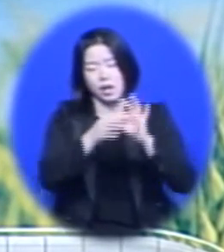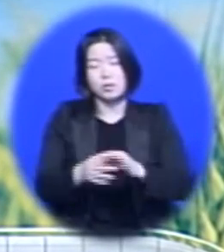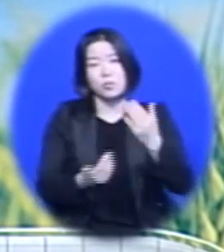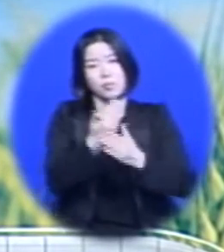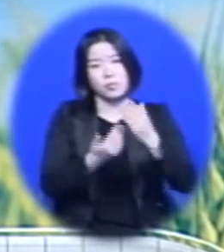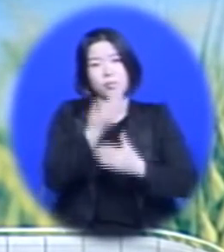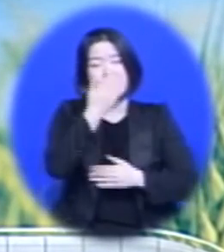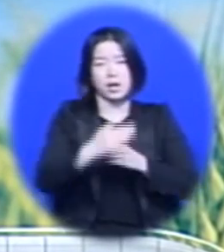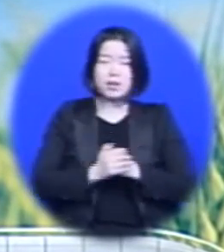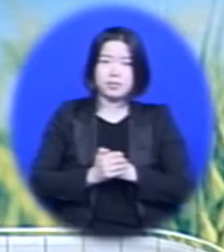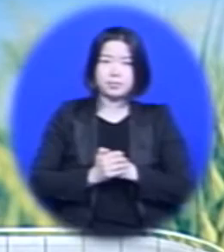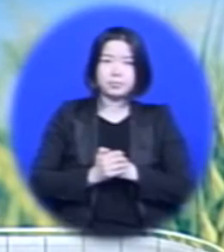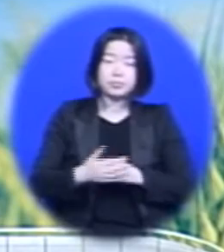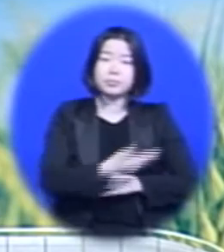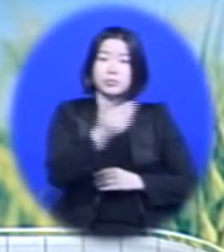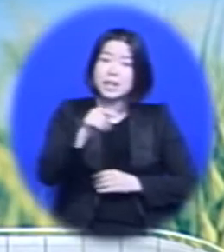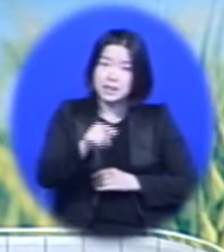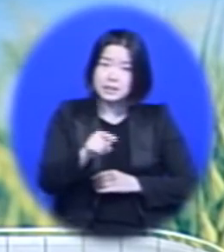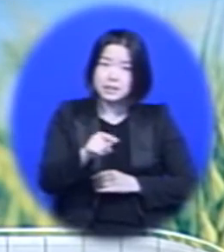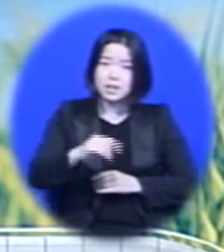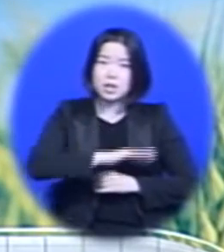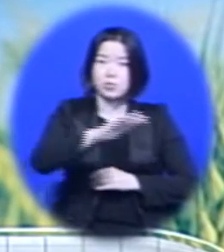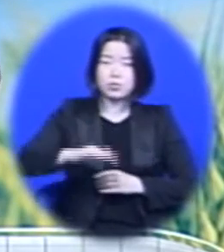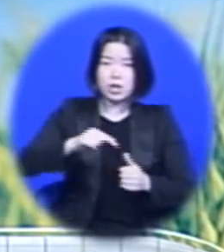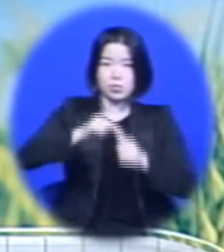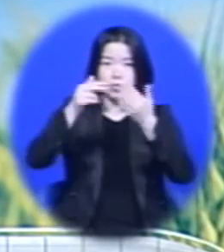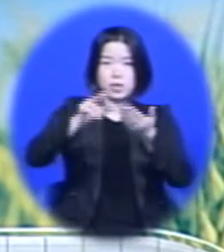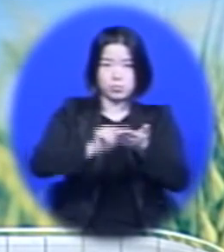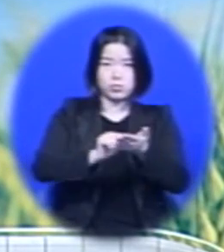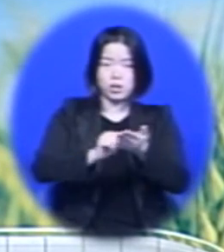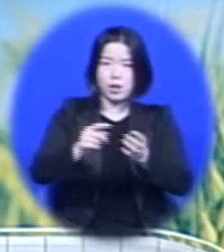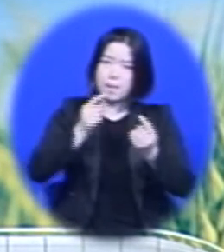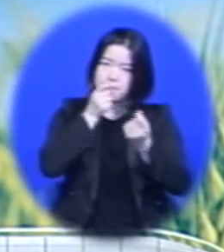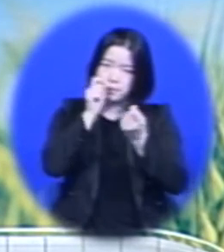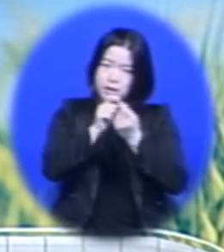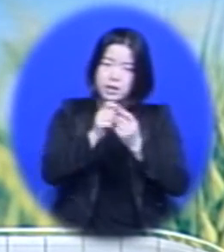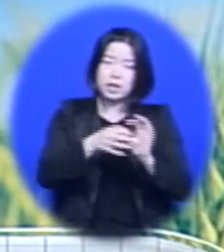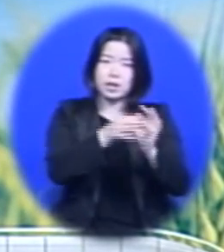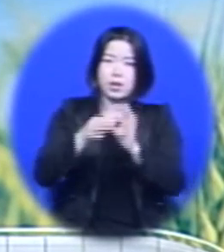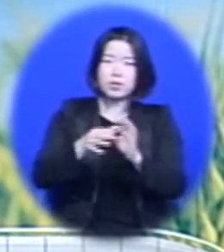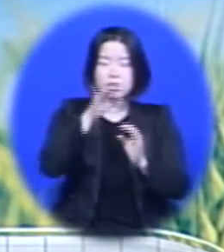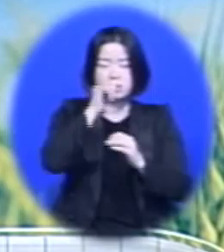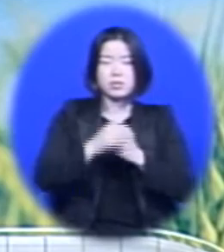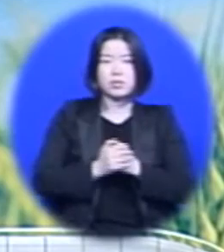것입니다. 여러분 이것은 우리의 구원의 문제와도 밀접하게 연결이 되어 있습니다.